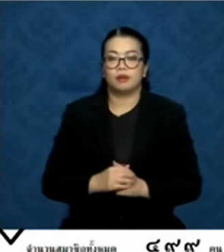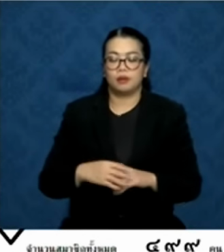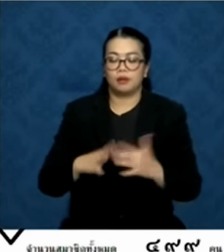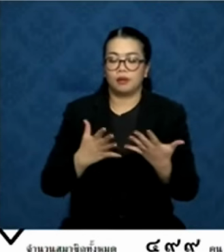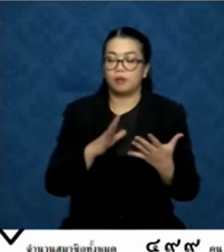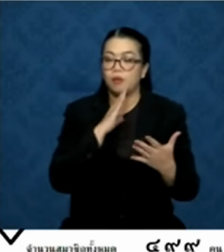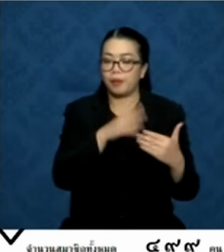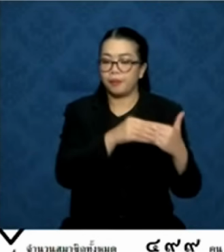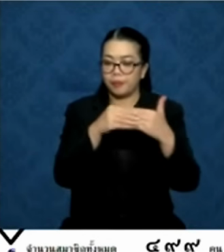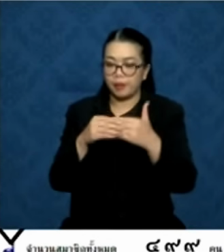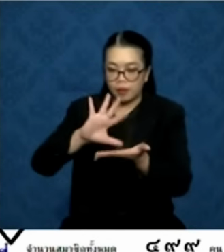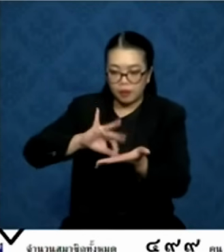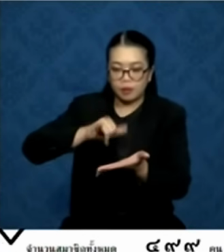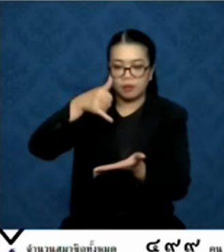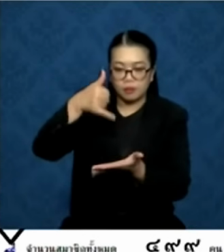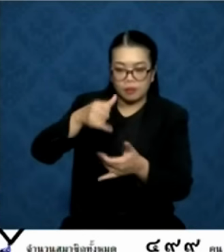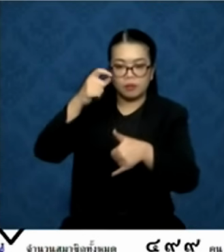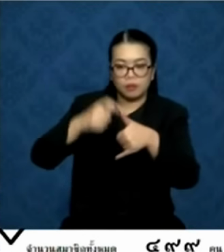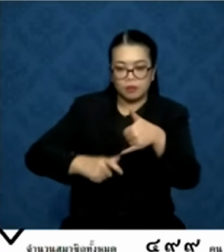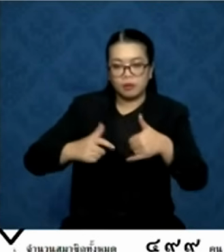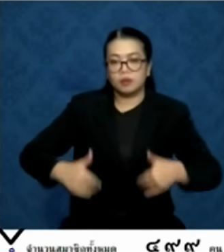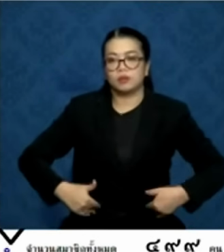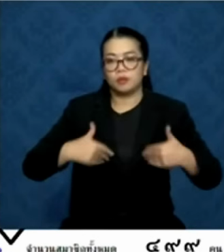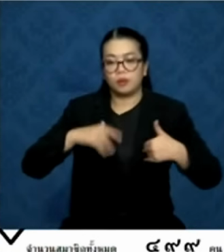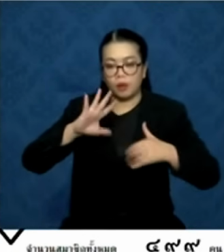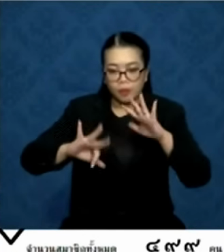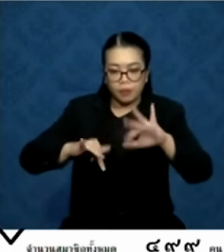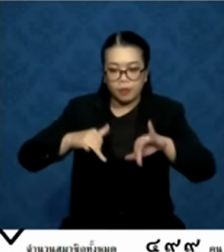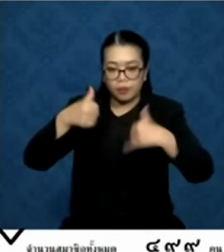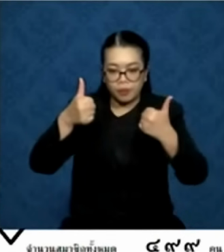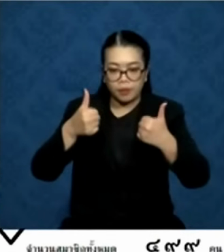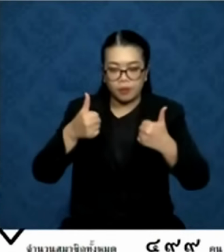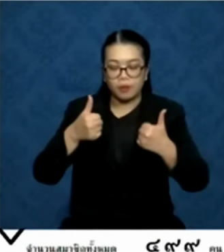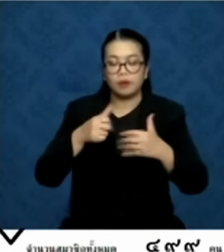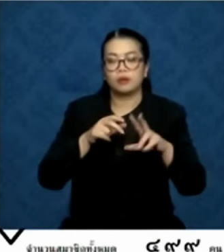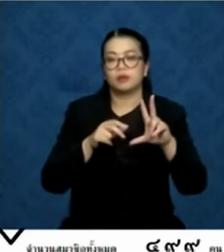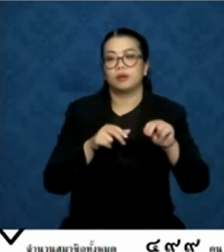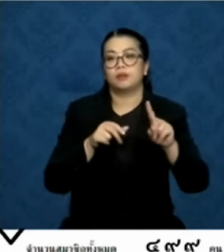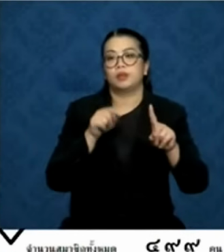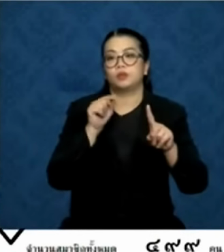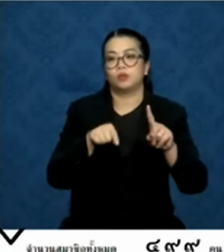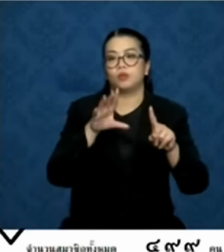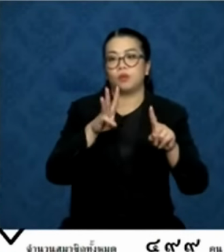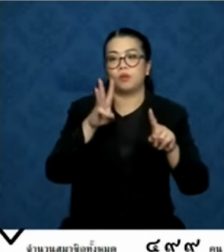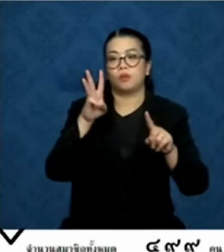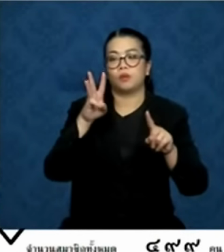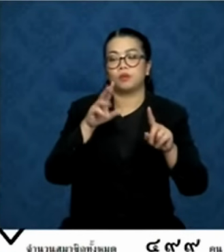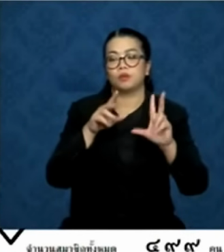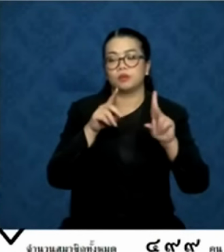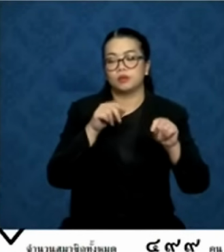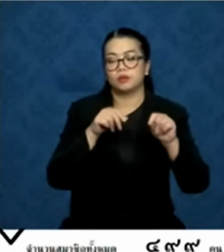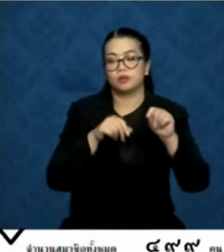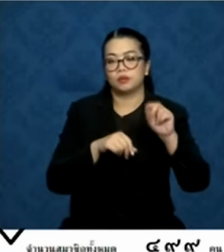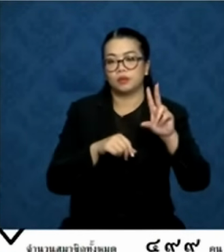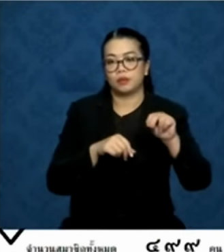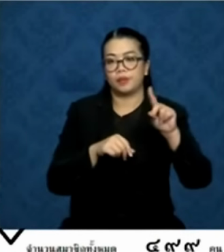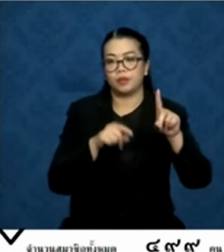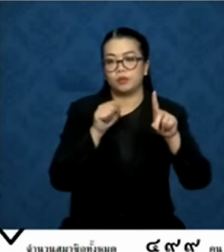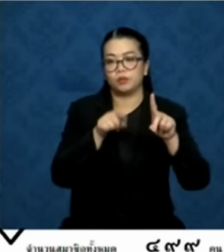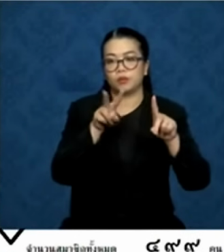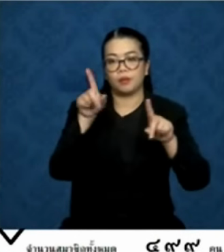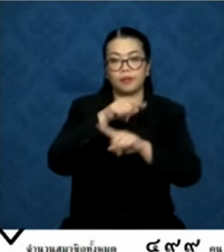ดปรับเปลี่ยนพฤติกรรมและมีคุณภาพชีวิตดีขึ้นร้อยละ 31.6 ร้อยละ 31.2